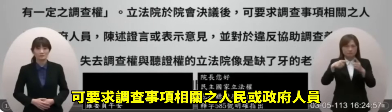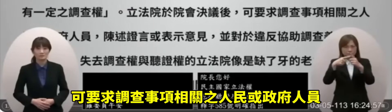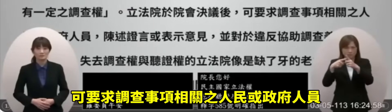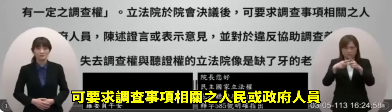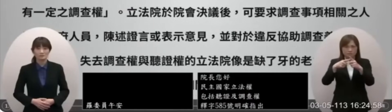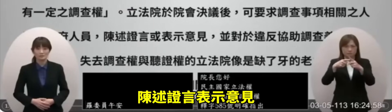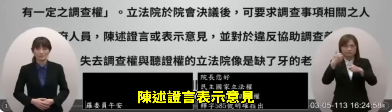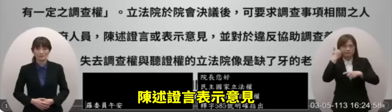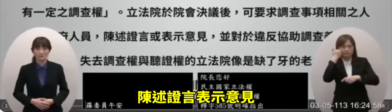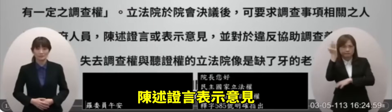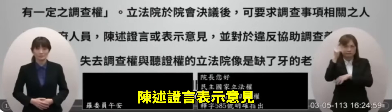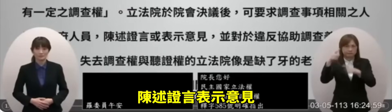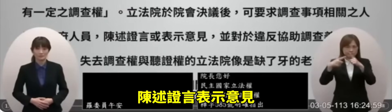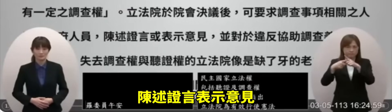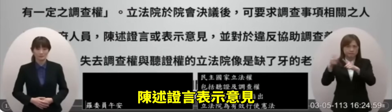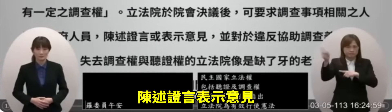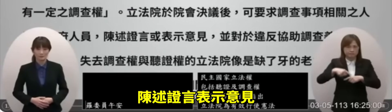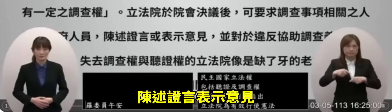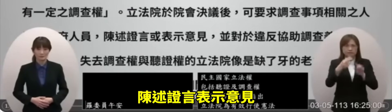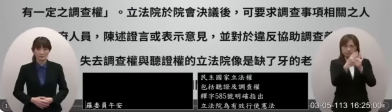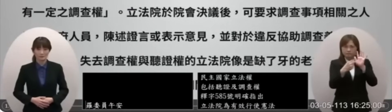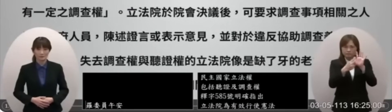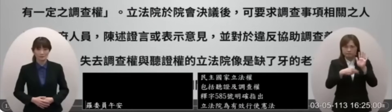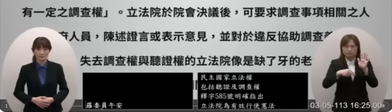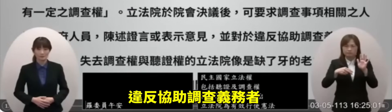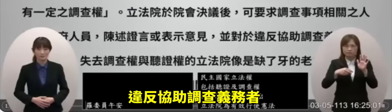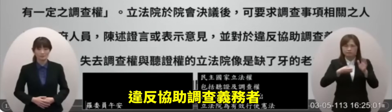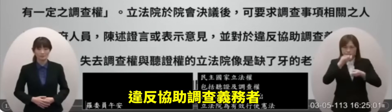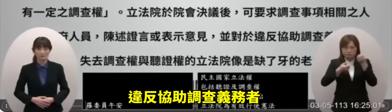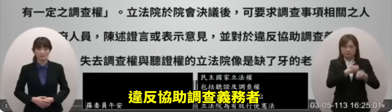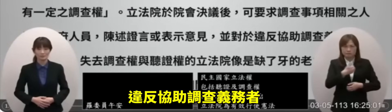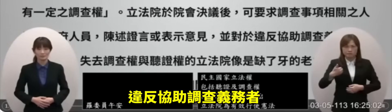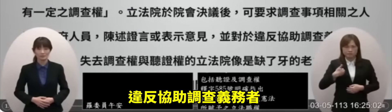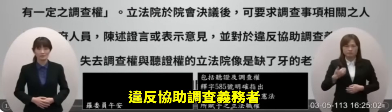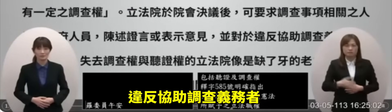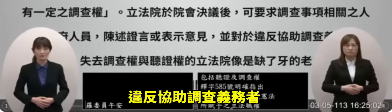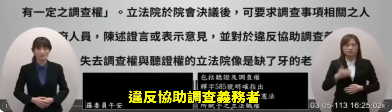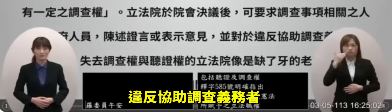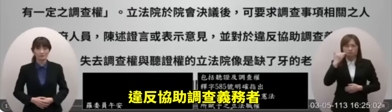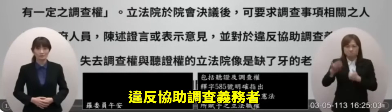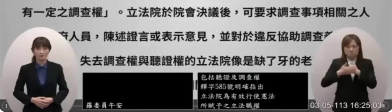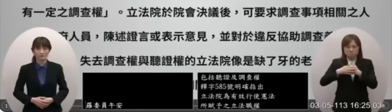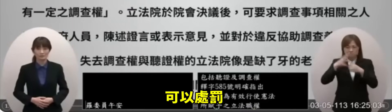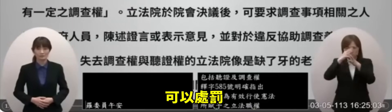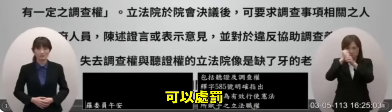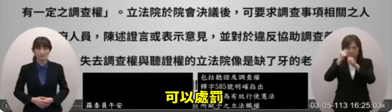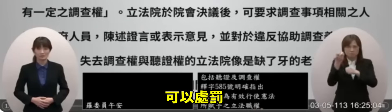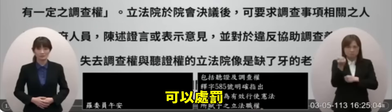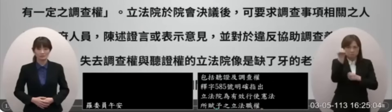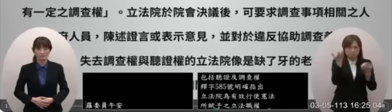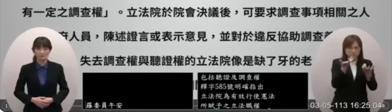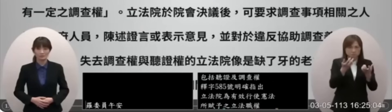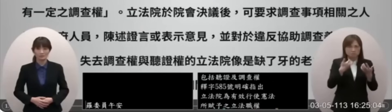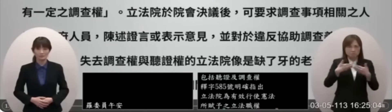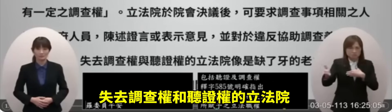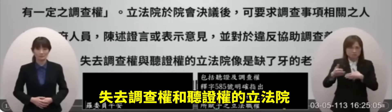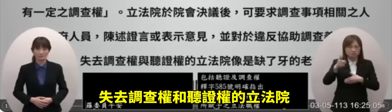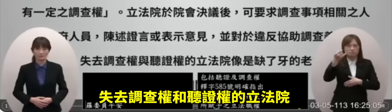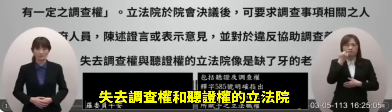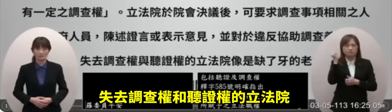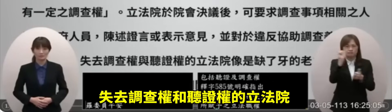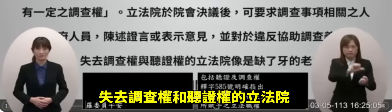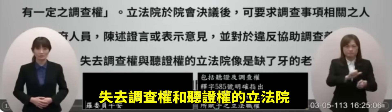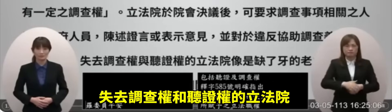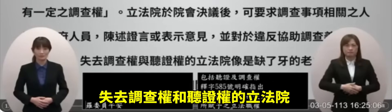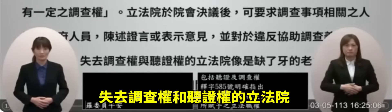政府人员陈述证言，表示意见，违反协助调查义务者，可予处罚。失去